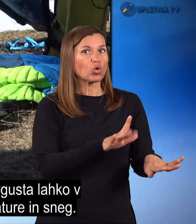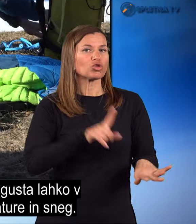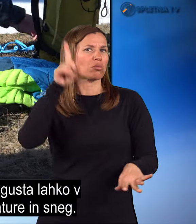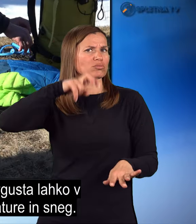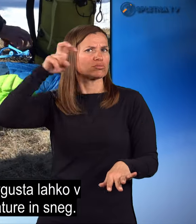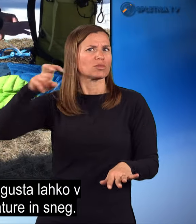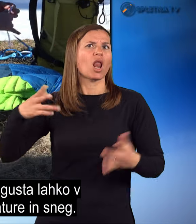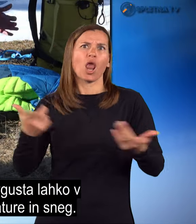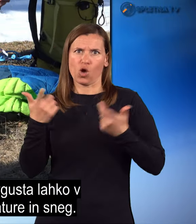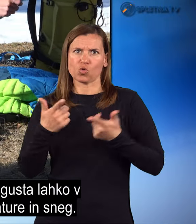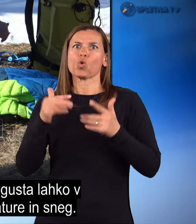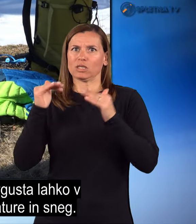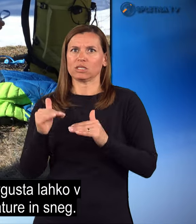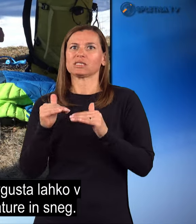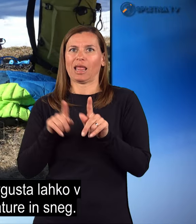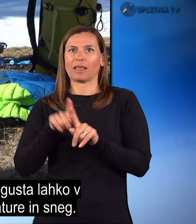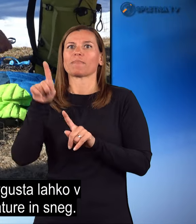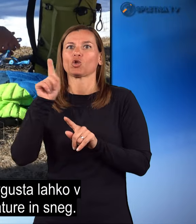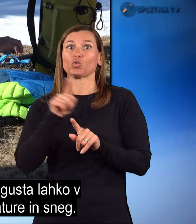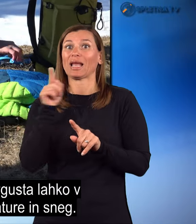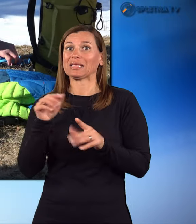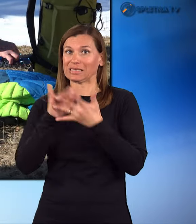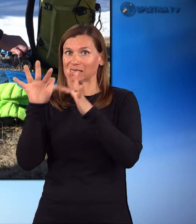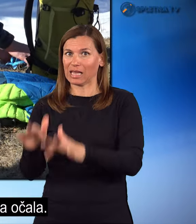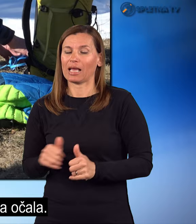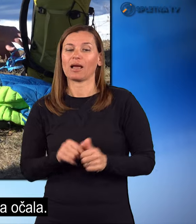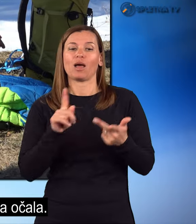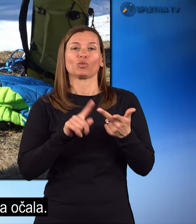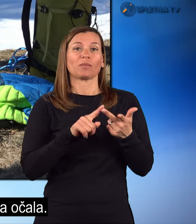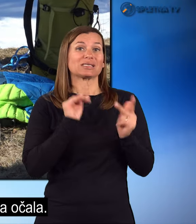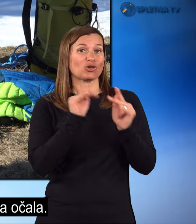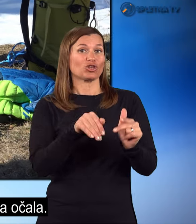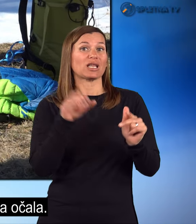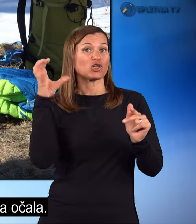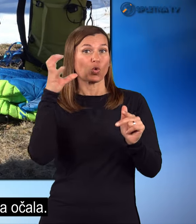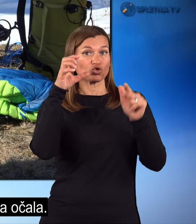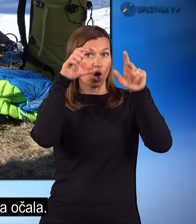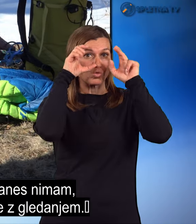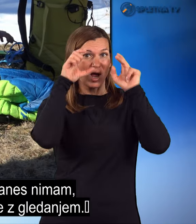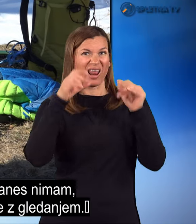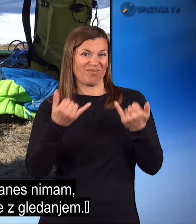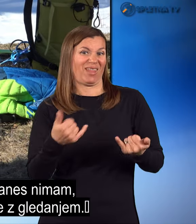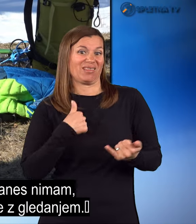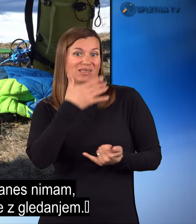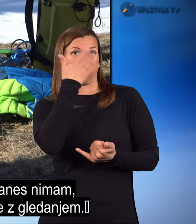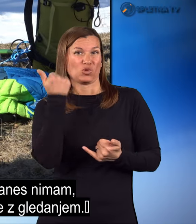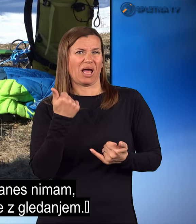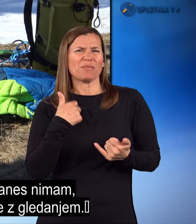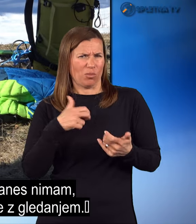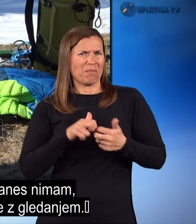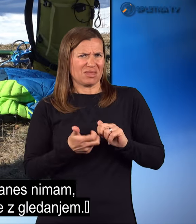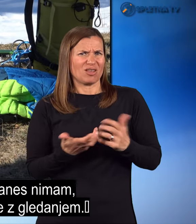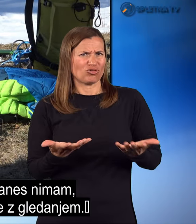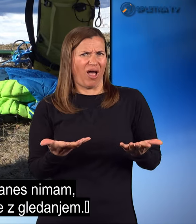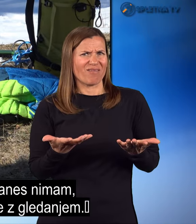lahko imamo v hribih nizke temperature pa sneg, potem zaščitna sončna očala, jaz sam, na primer, danes jih nimam,